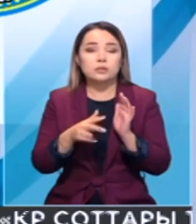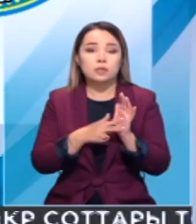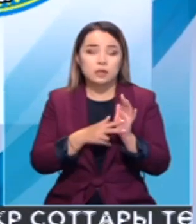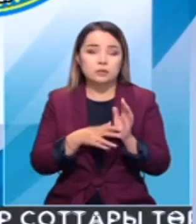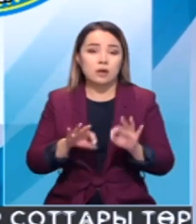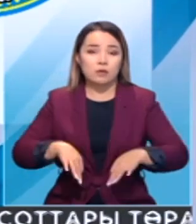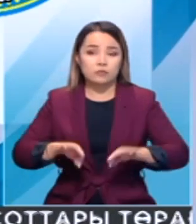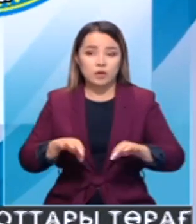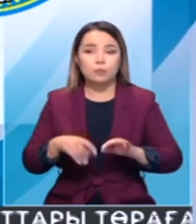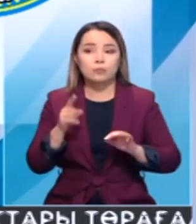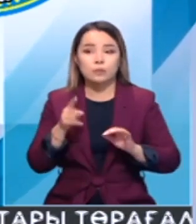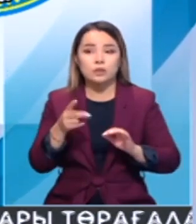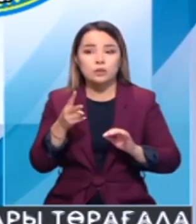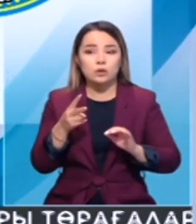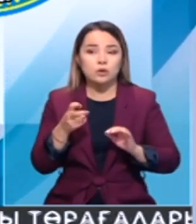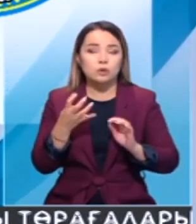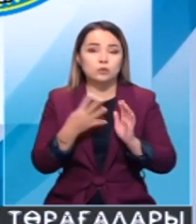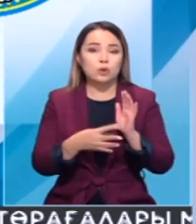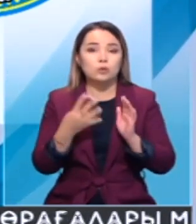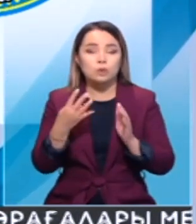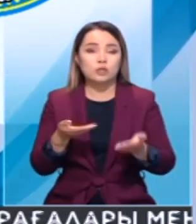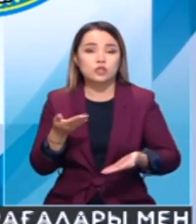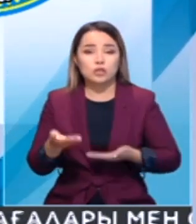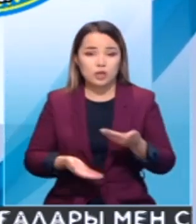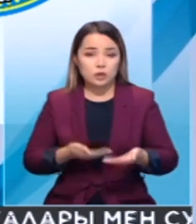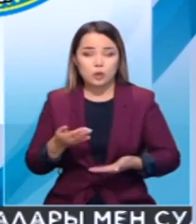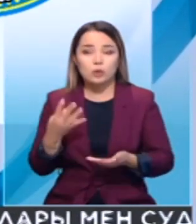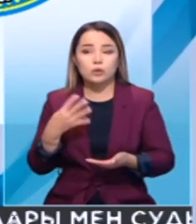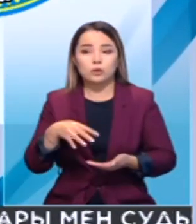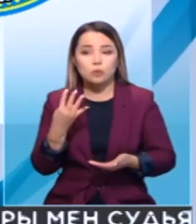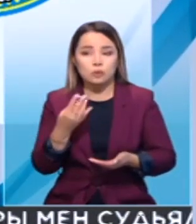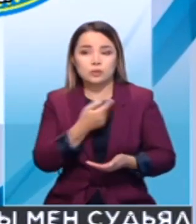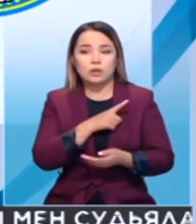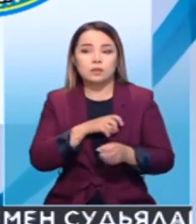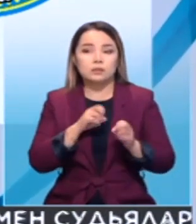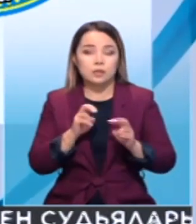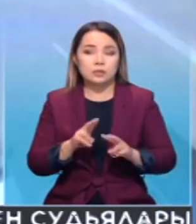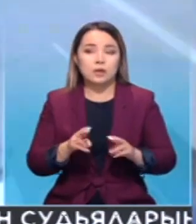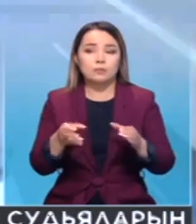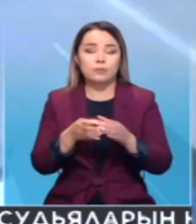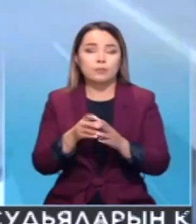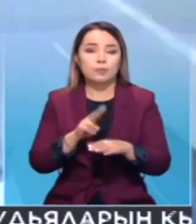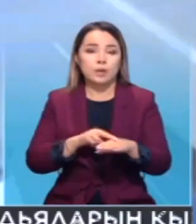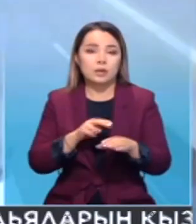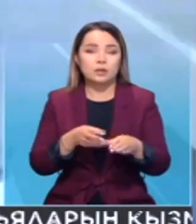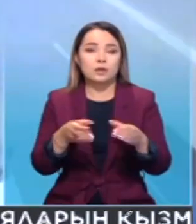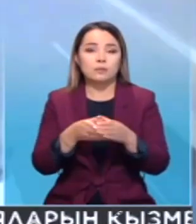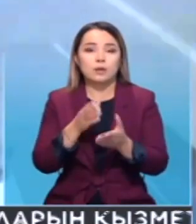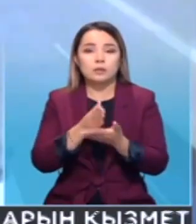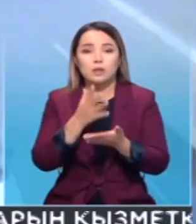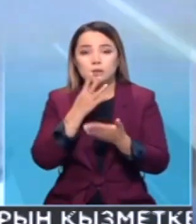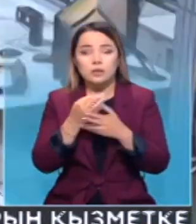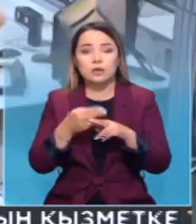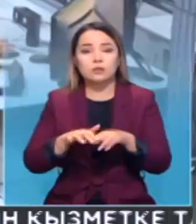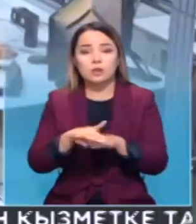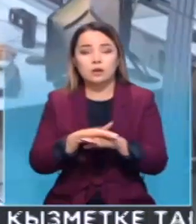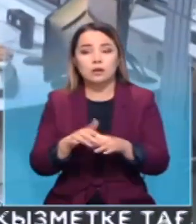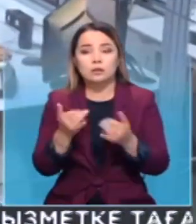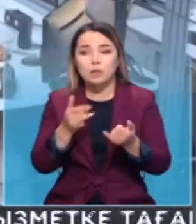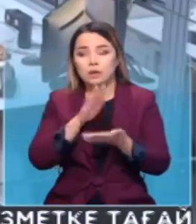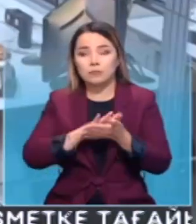автомобиль, 1294-і жаяу, сондай-ақ 44 стационарлық полиция бекеті бар. Десе де қауіпсіздікті қамтитын